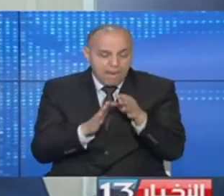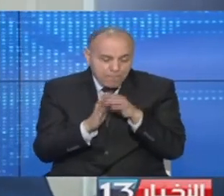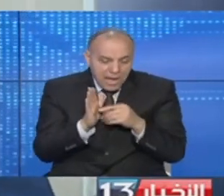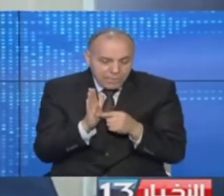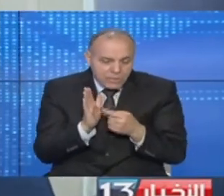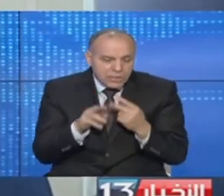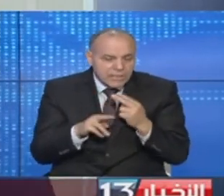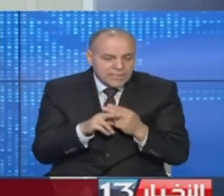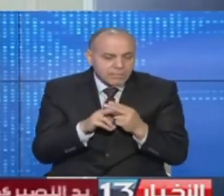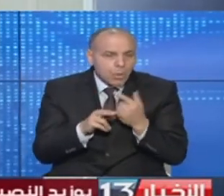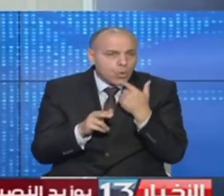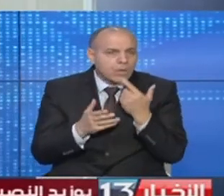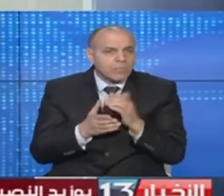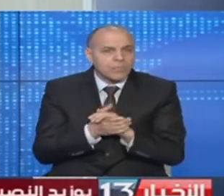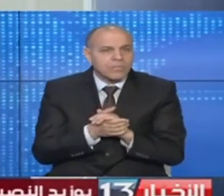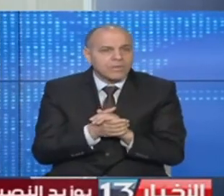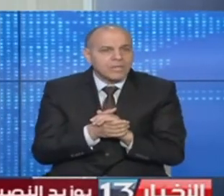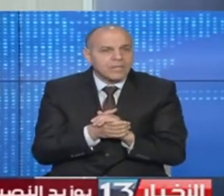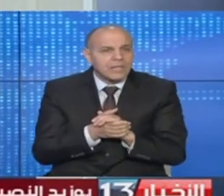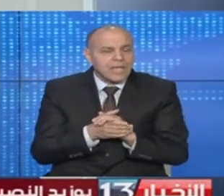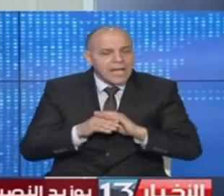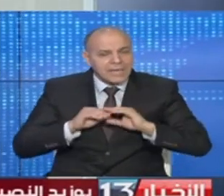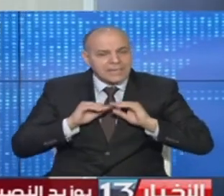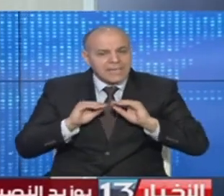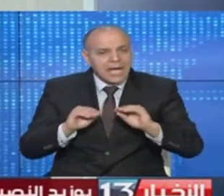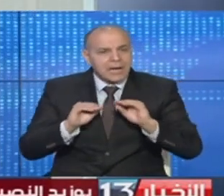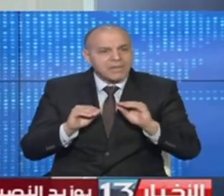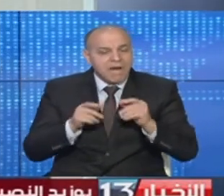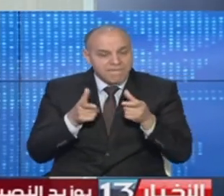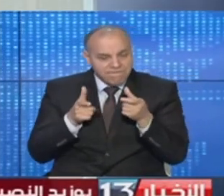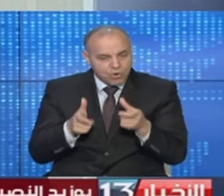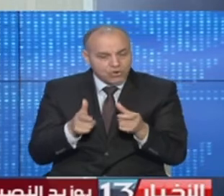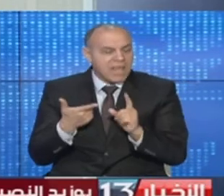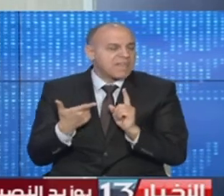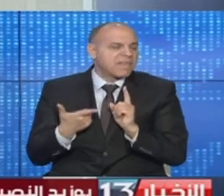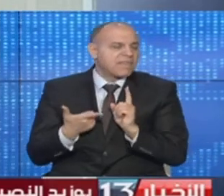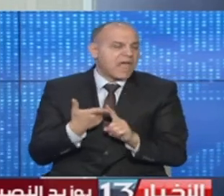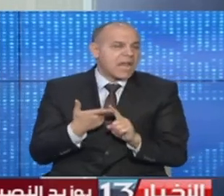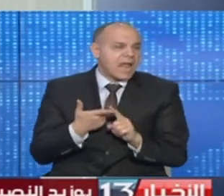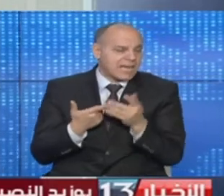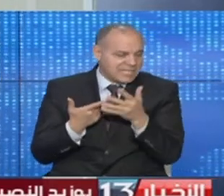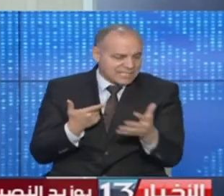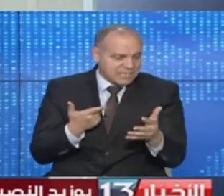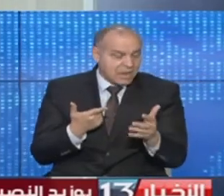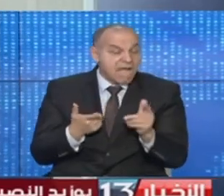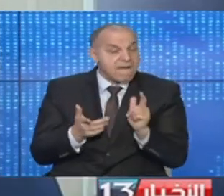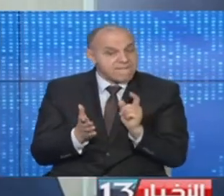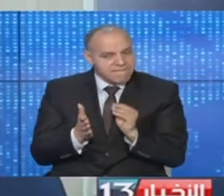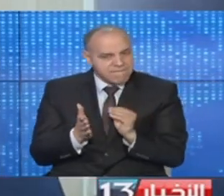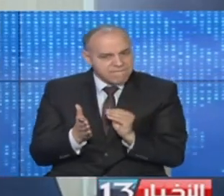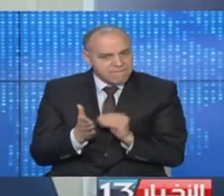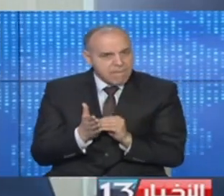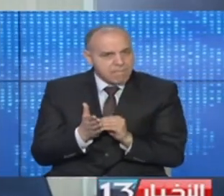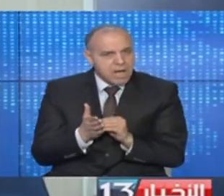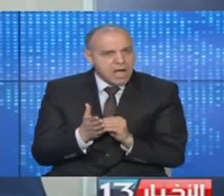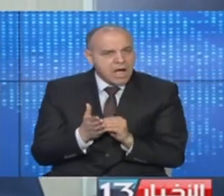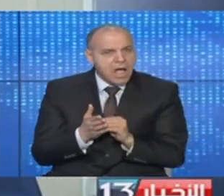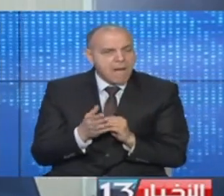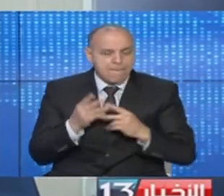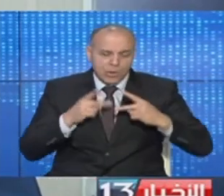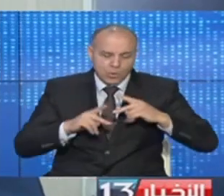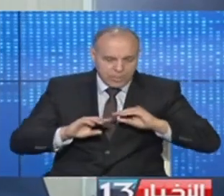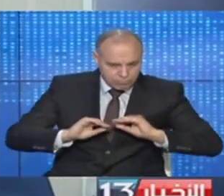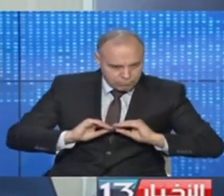ما يسمى مصطلح على تعريفه بتربية الفرصة الثانية، وأيضا هنالك آليات